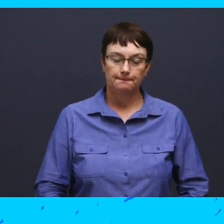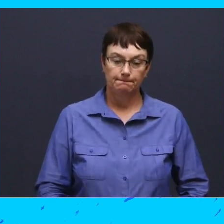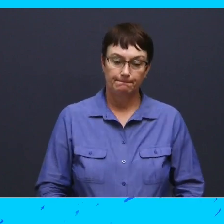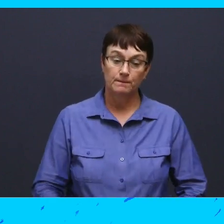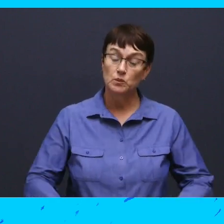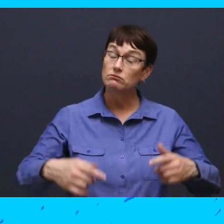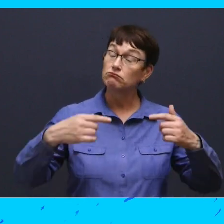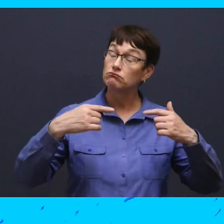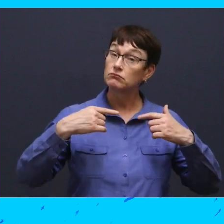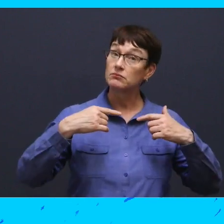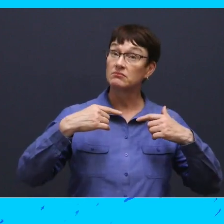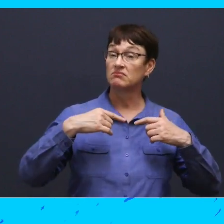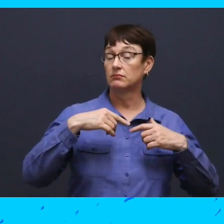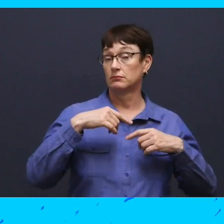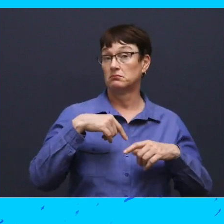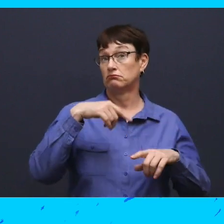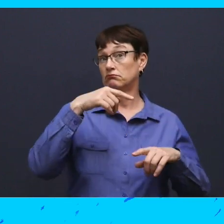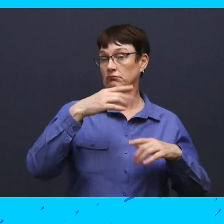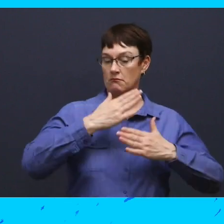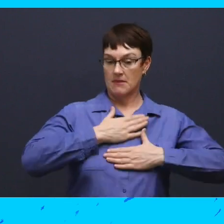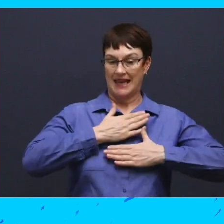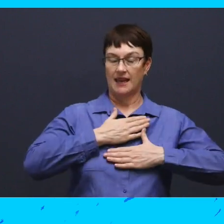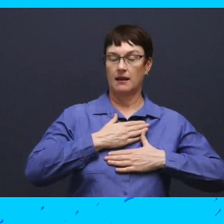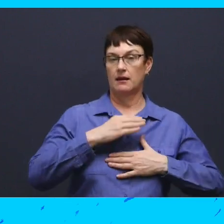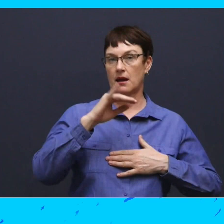mets en œuvre.